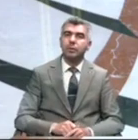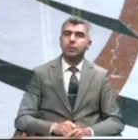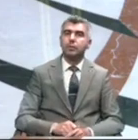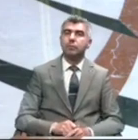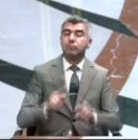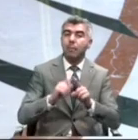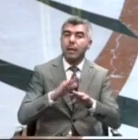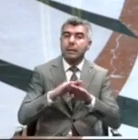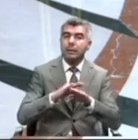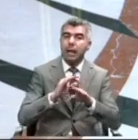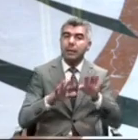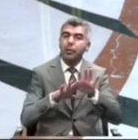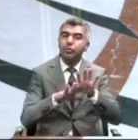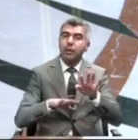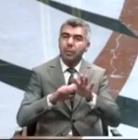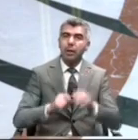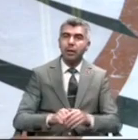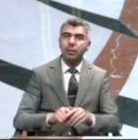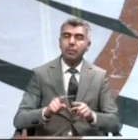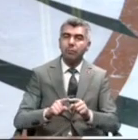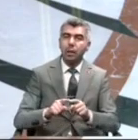سياسه اجتماعيه اقرها